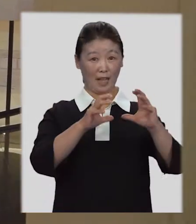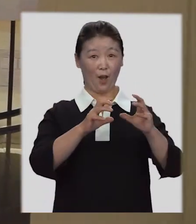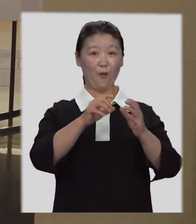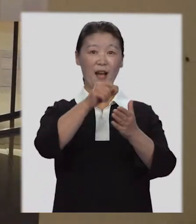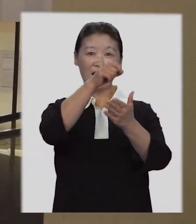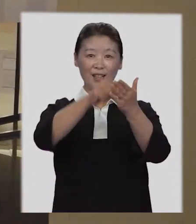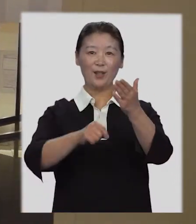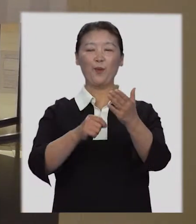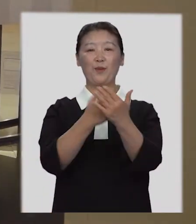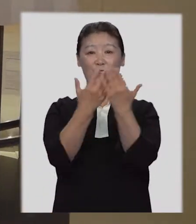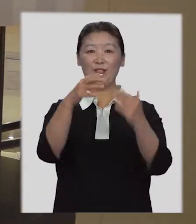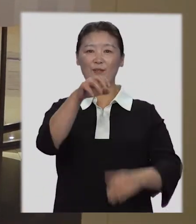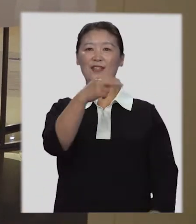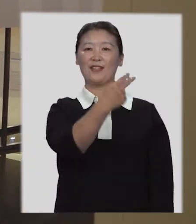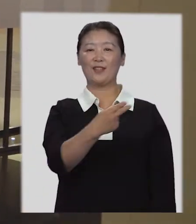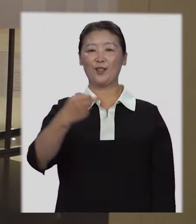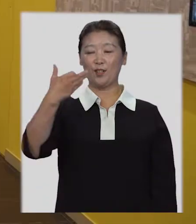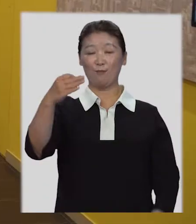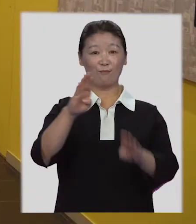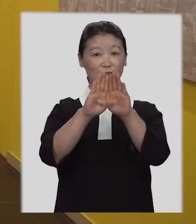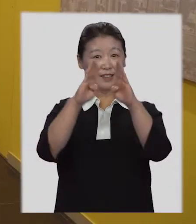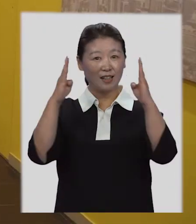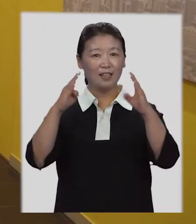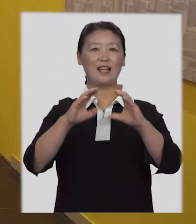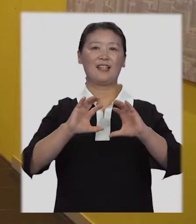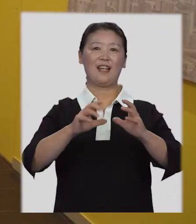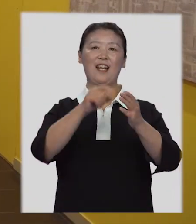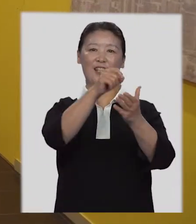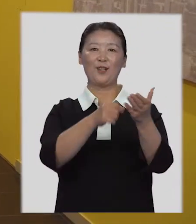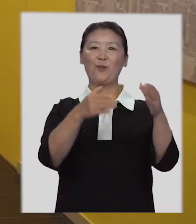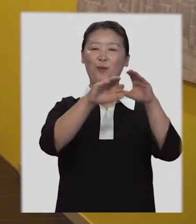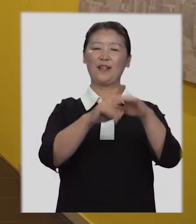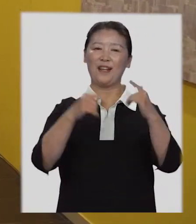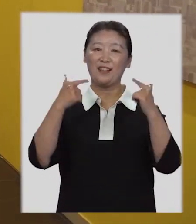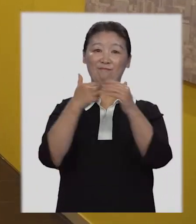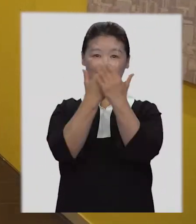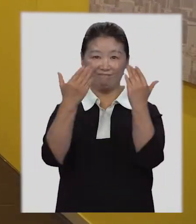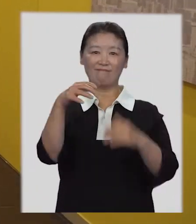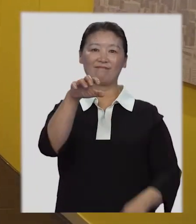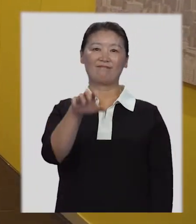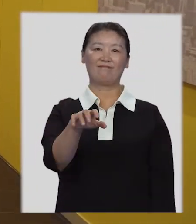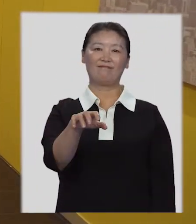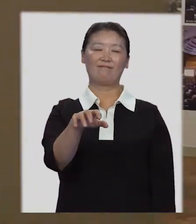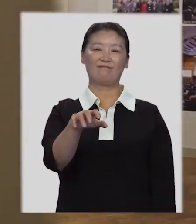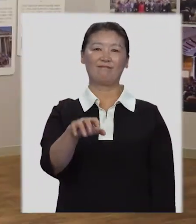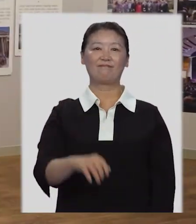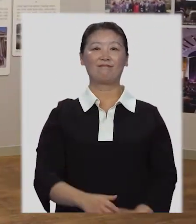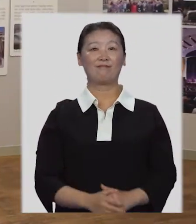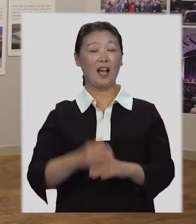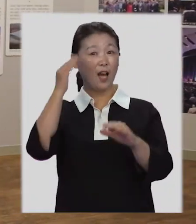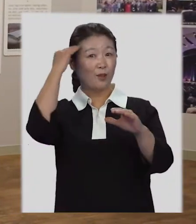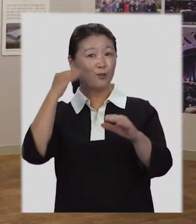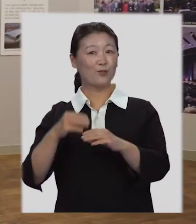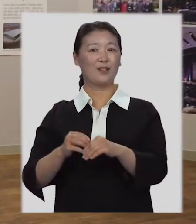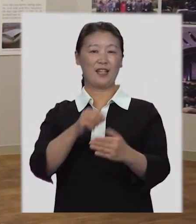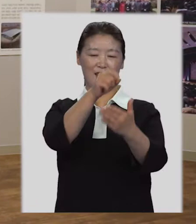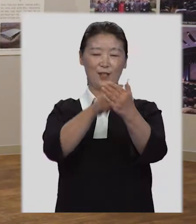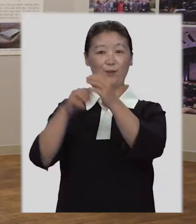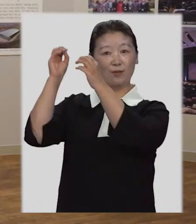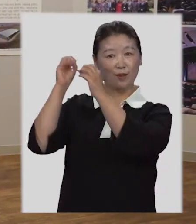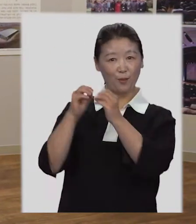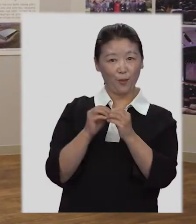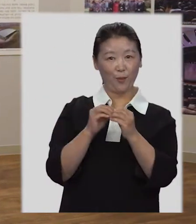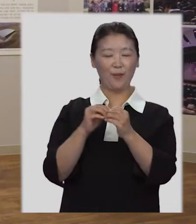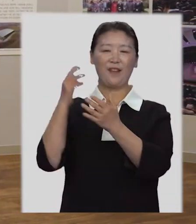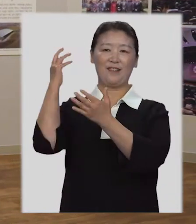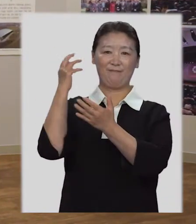나라와 기록 전시관은 2019년에 개관한 나라기록관의 상설 전시관입니다. 우리나라의 기록